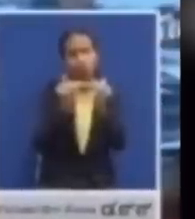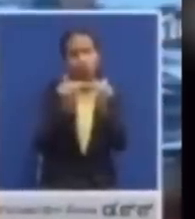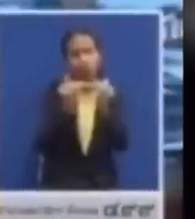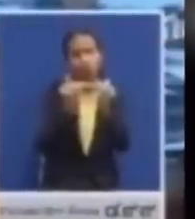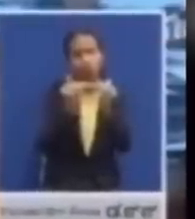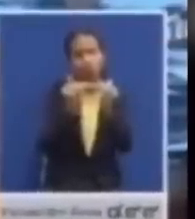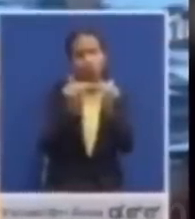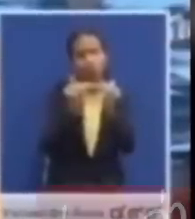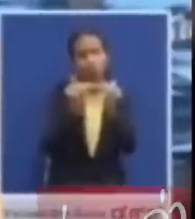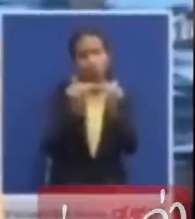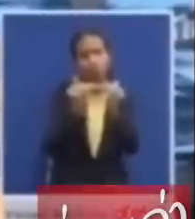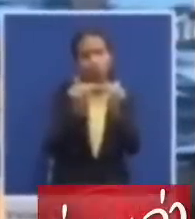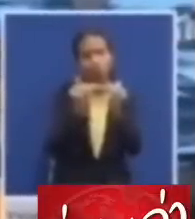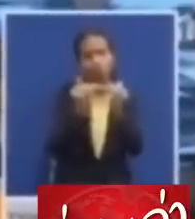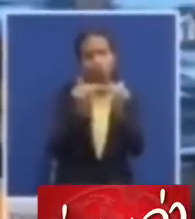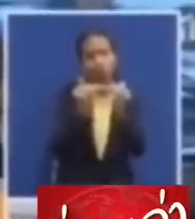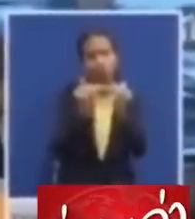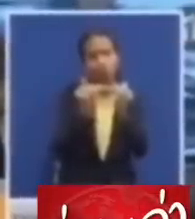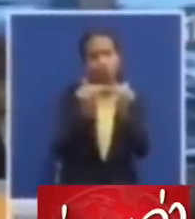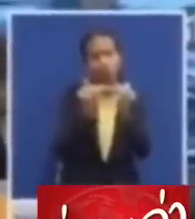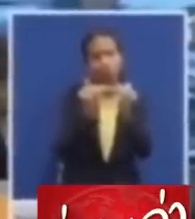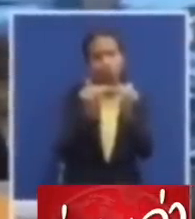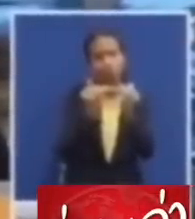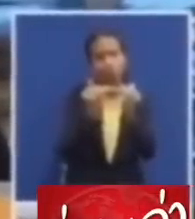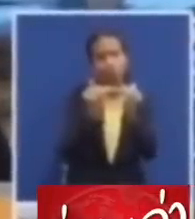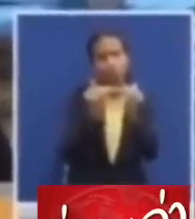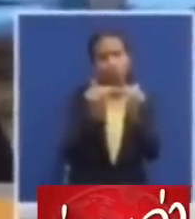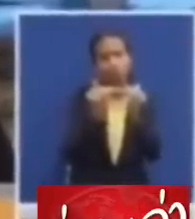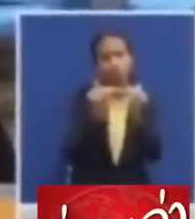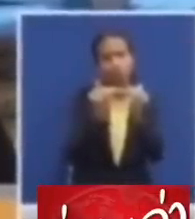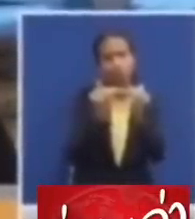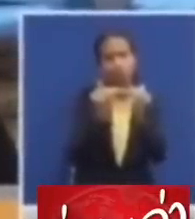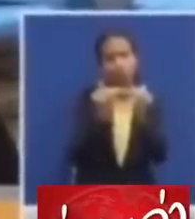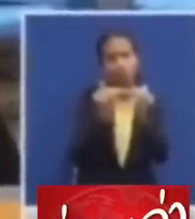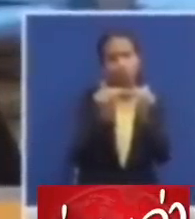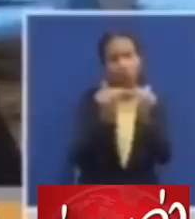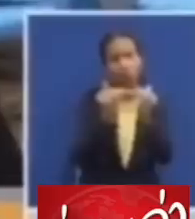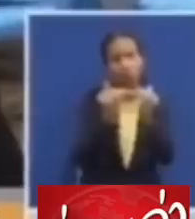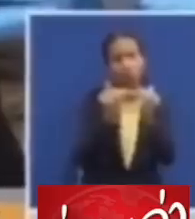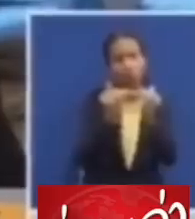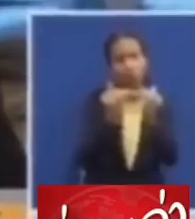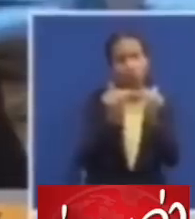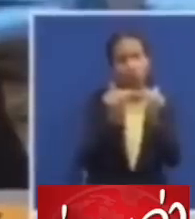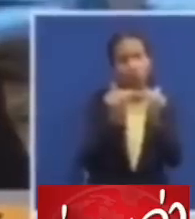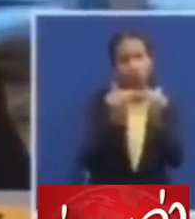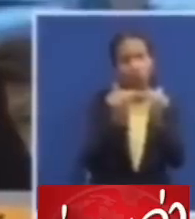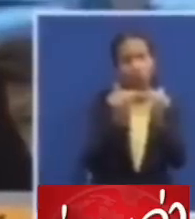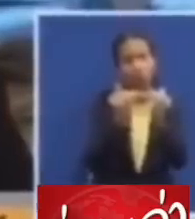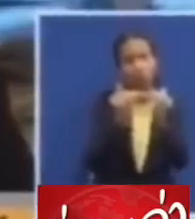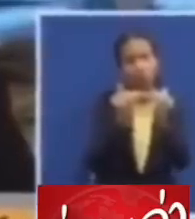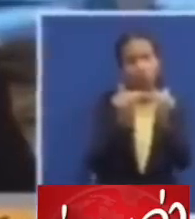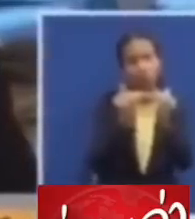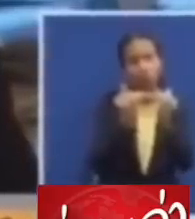ัสดีค่ะขอต้อนรับคุณผู้ชมเข้าสู่เรื่องเล่าข่าวเด็ดเดือดจวกสนั่นส.ส.พลังประชารัฐพูดในที่ประชุม